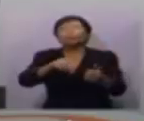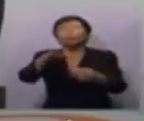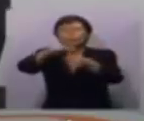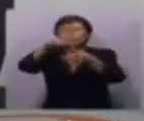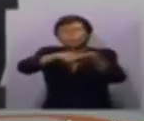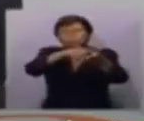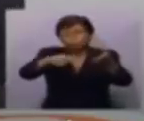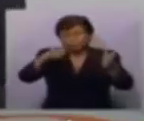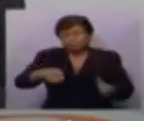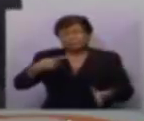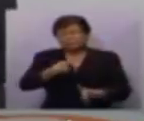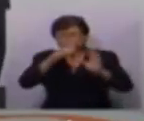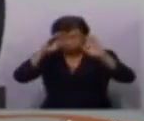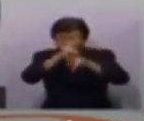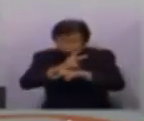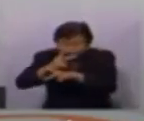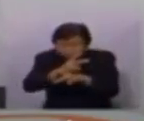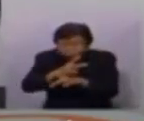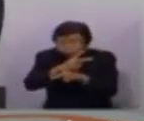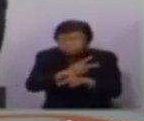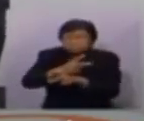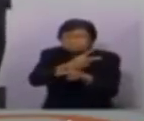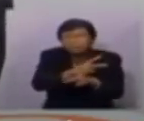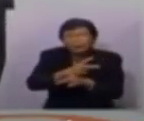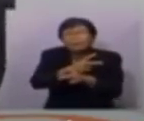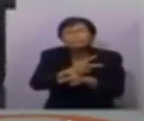pengundi kita untuk berhati-hati dalam